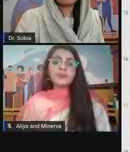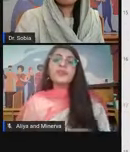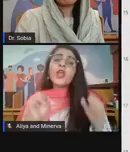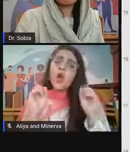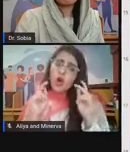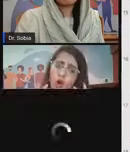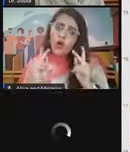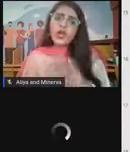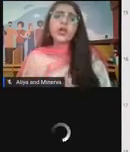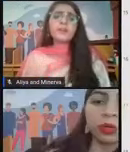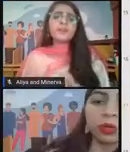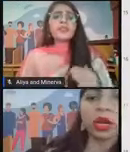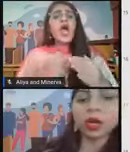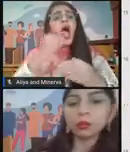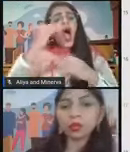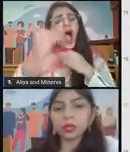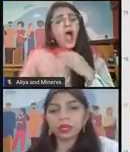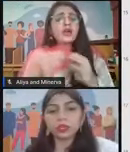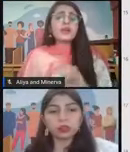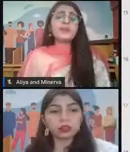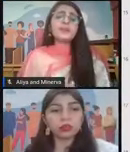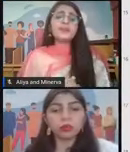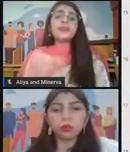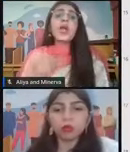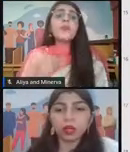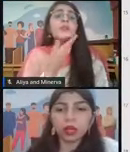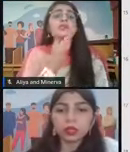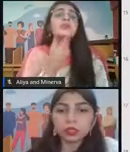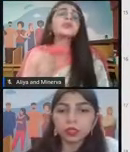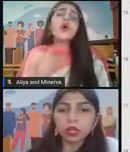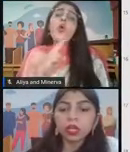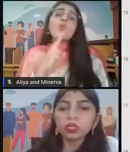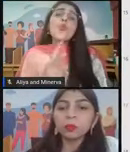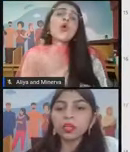So moving forward, I would like.